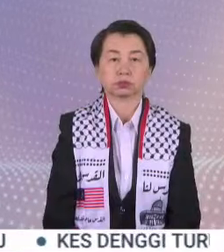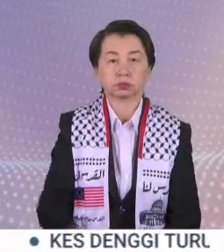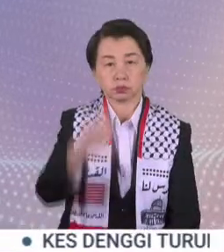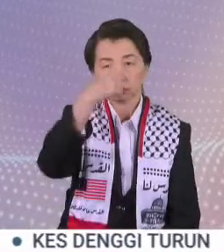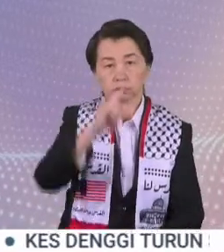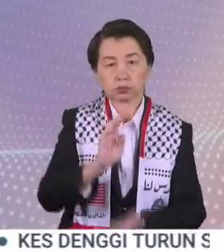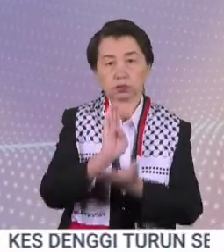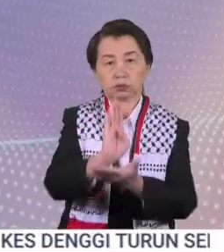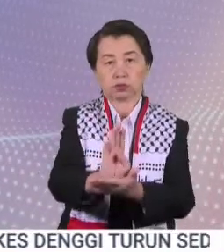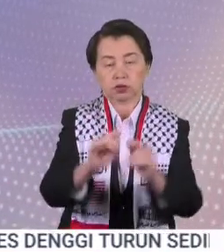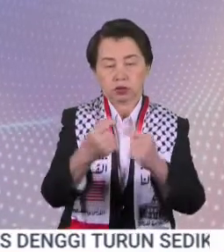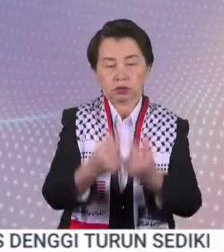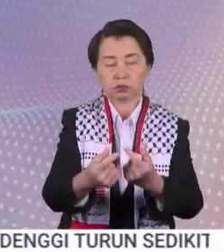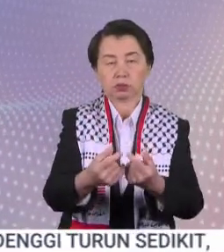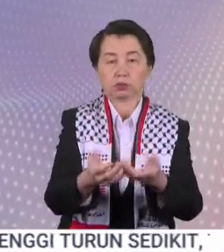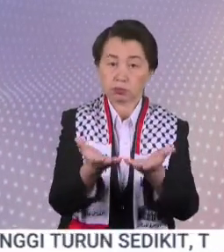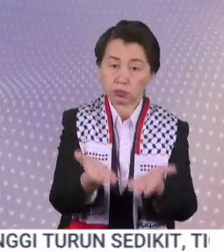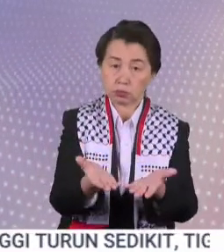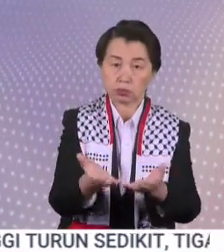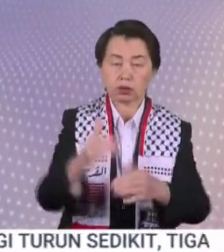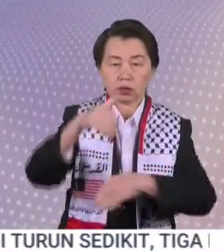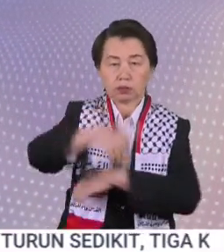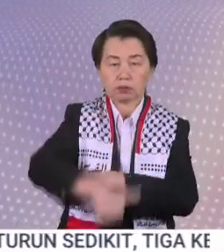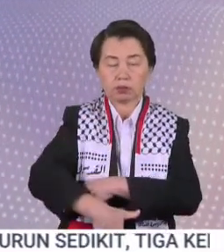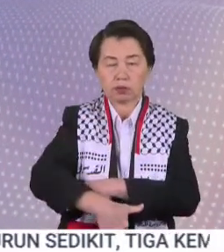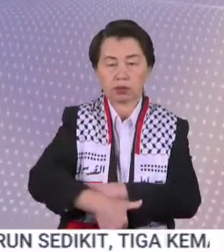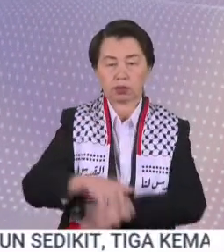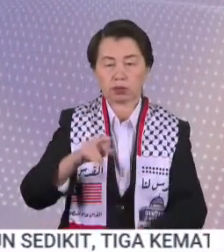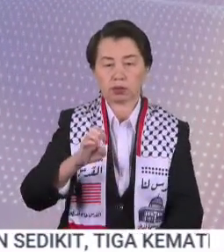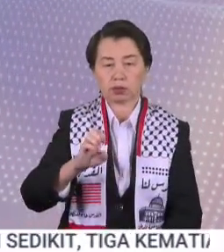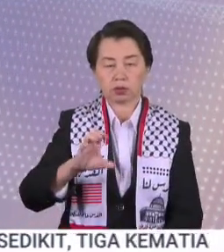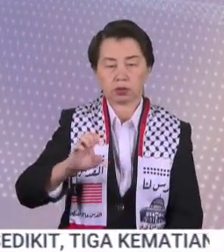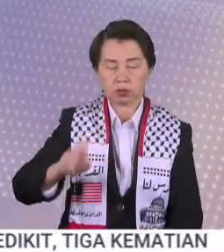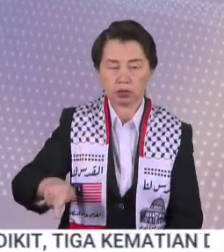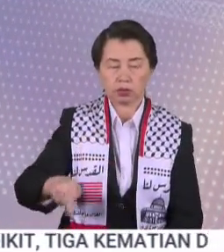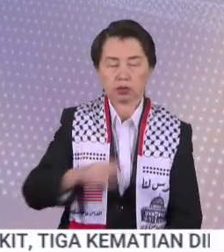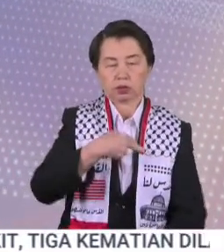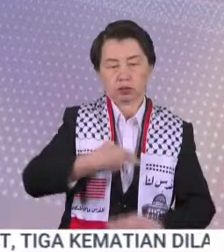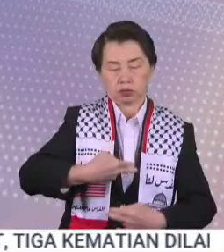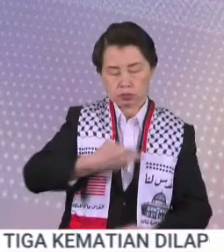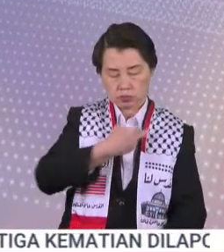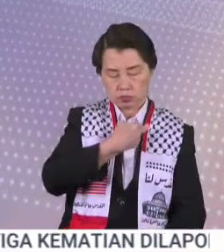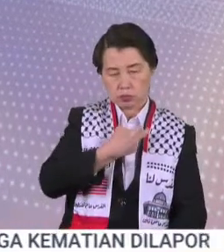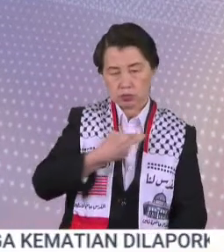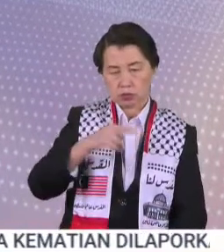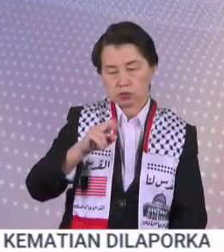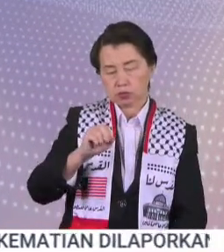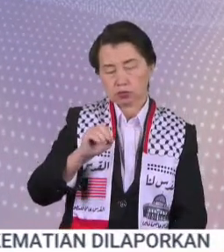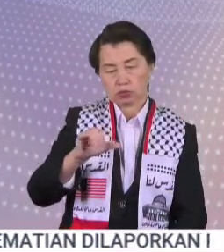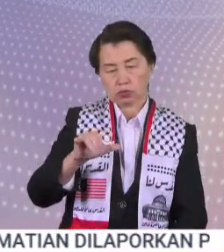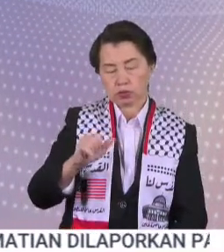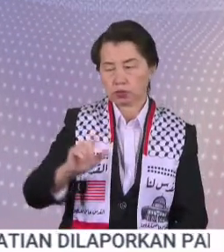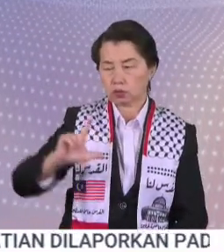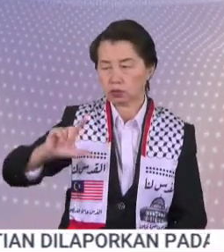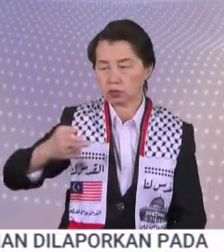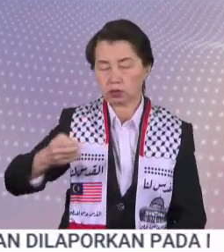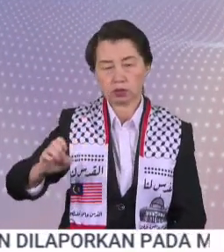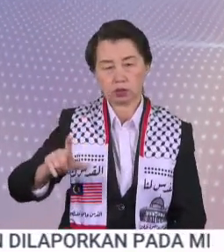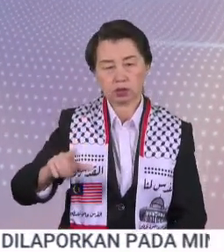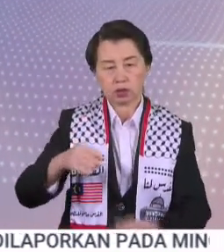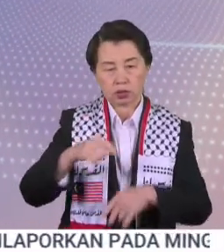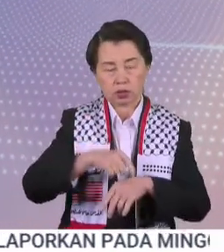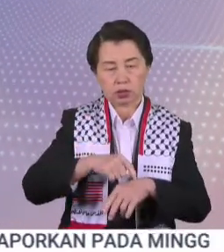Bagi membantu golongan memerlukan, Malam Amal Recap Royal Chulan prihatin dianjurkan pada ambang baru tahun